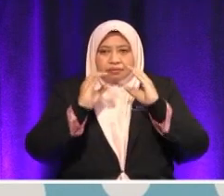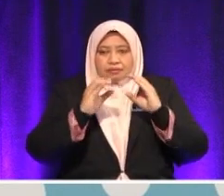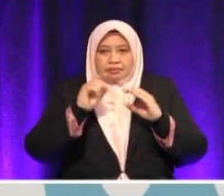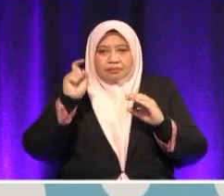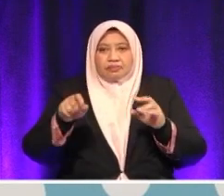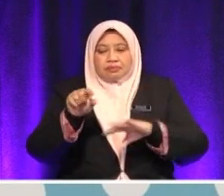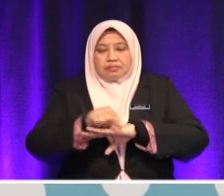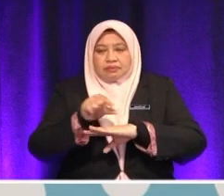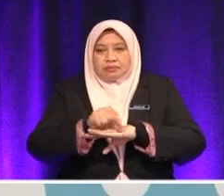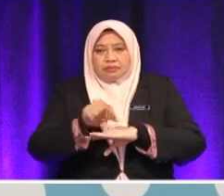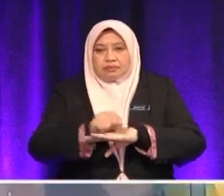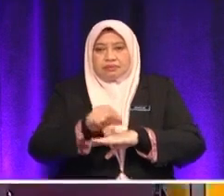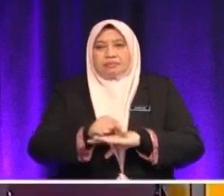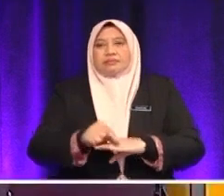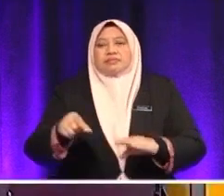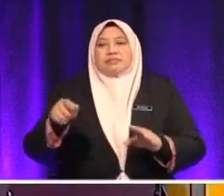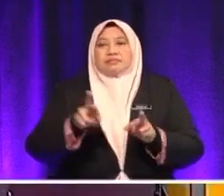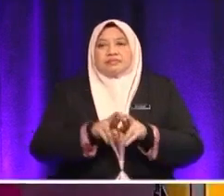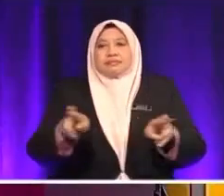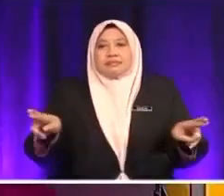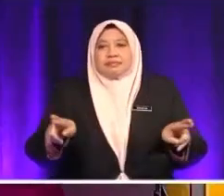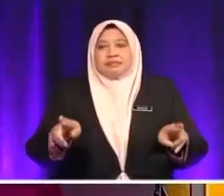pembaris jangan gunakan